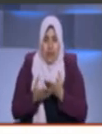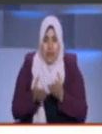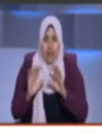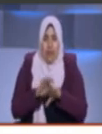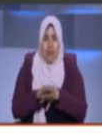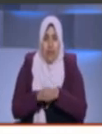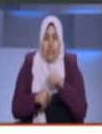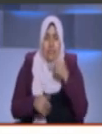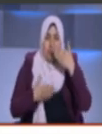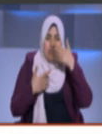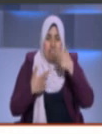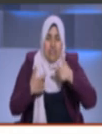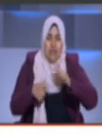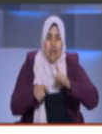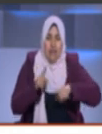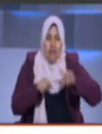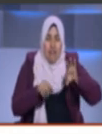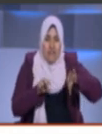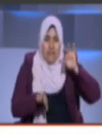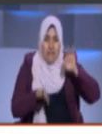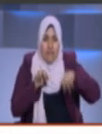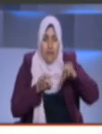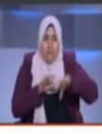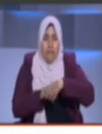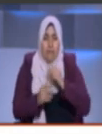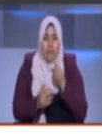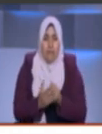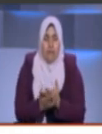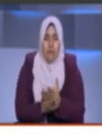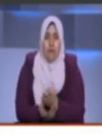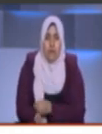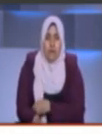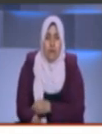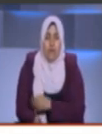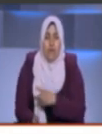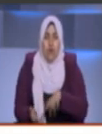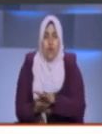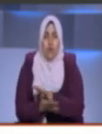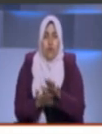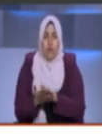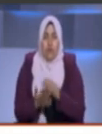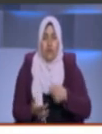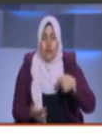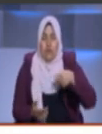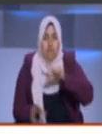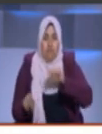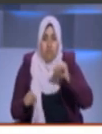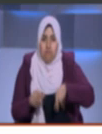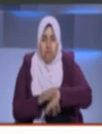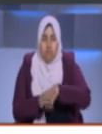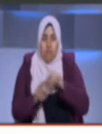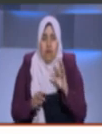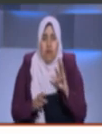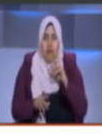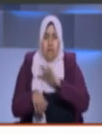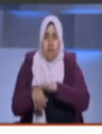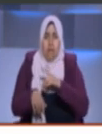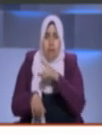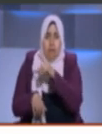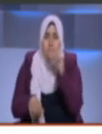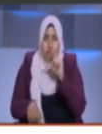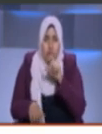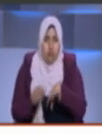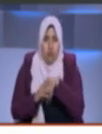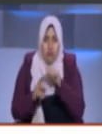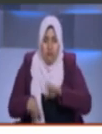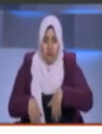المتطرف او اعضاء اليمين المتطرف عاده ما يشيرون اليهم في كل مشكله باصابع الاتهام، ولكن في هذه